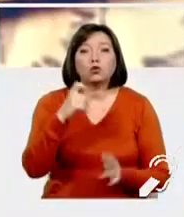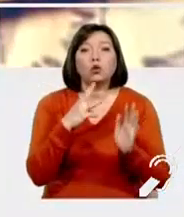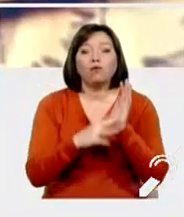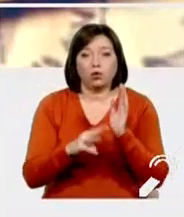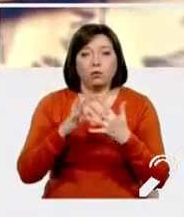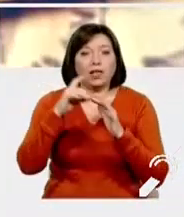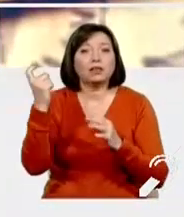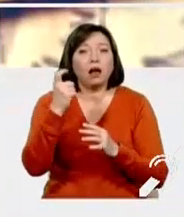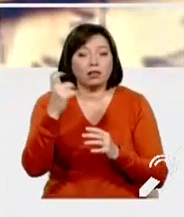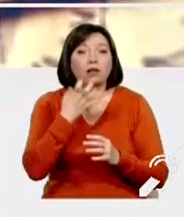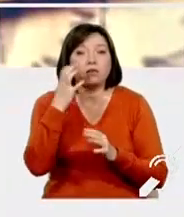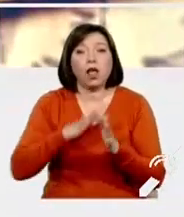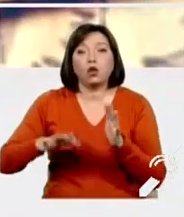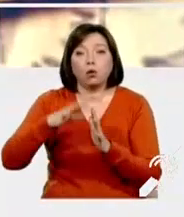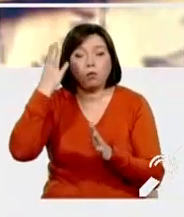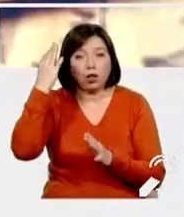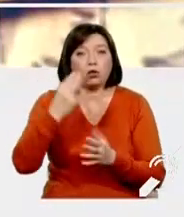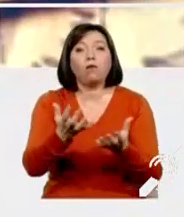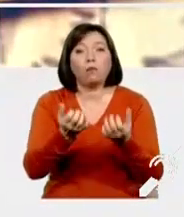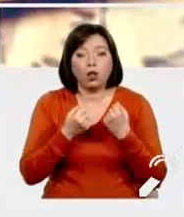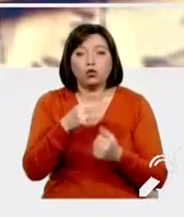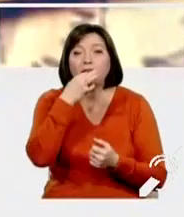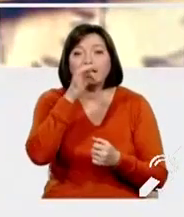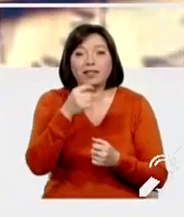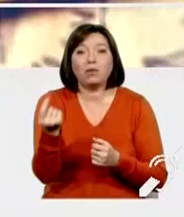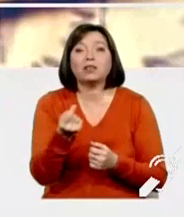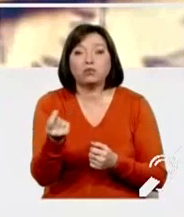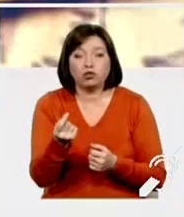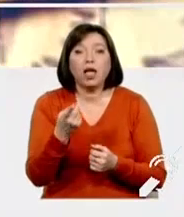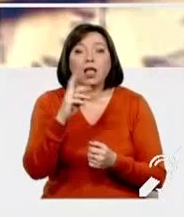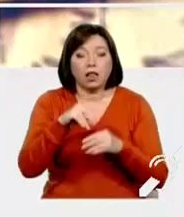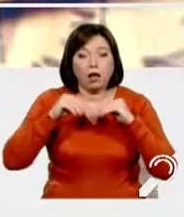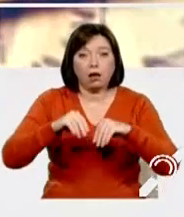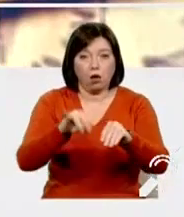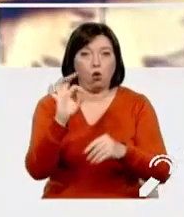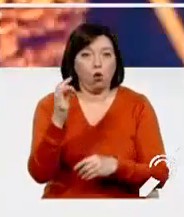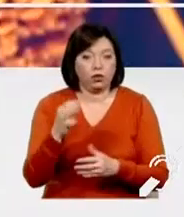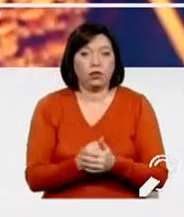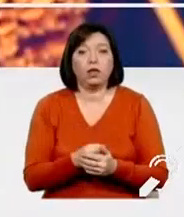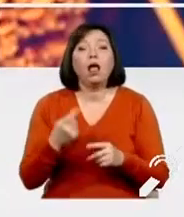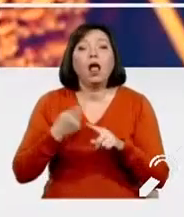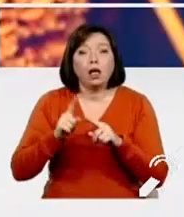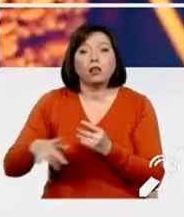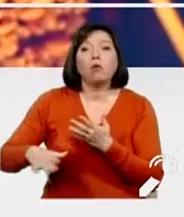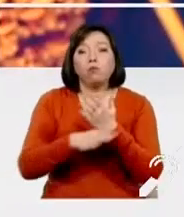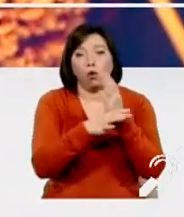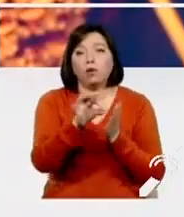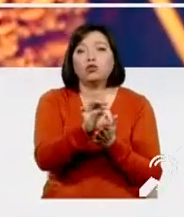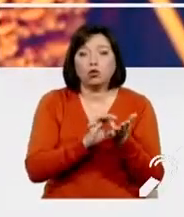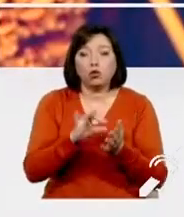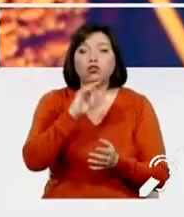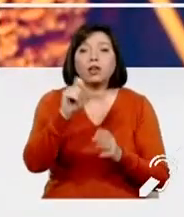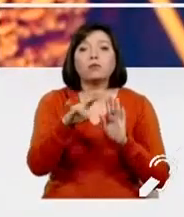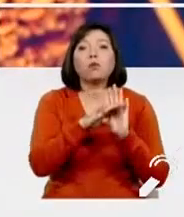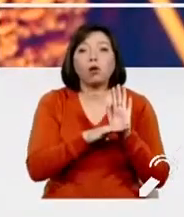180 de agricultori din sudul Republicii Moldova au primit semințe de grâu pentru lucrările de toamnă. Este asistența de urgență din cadrul